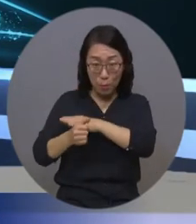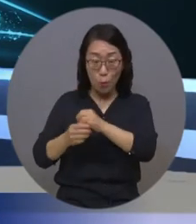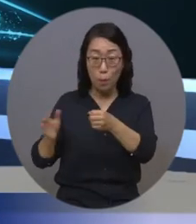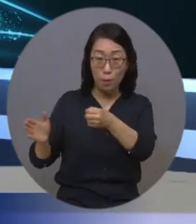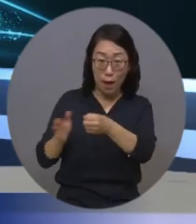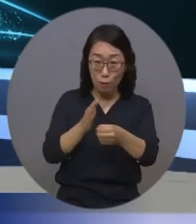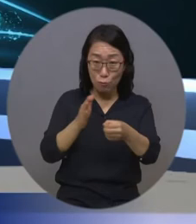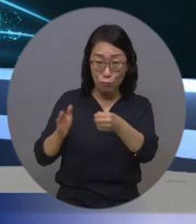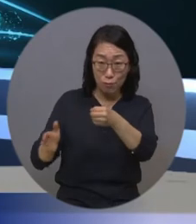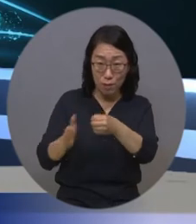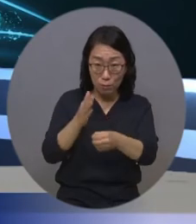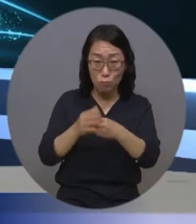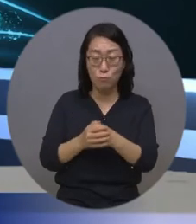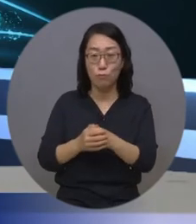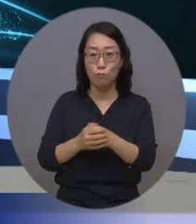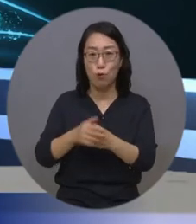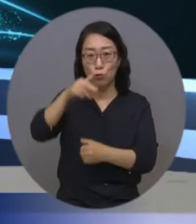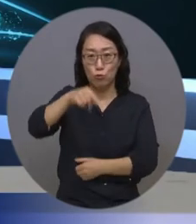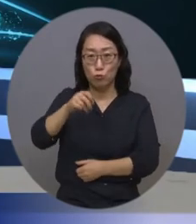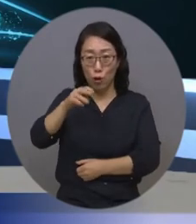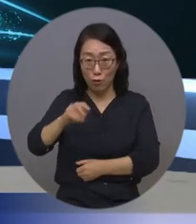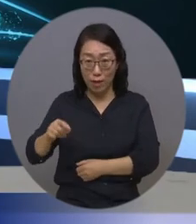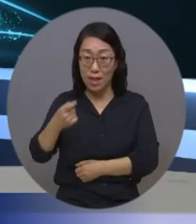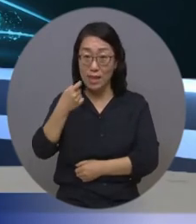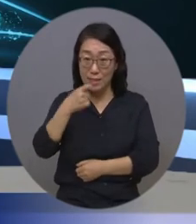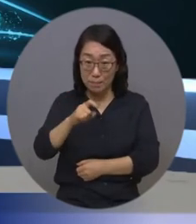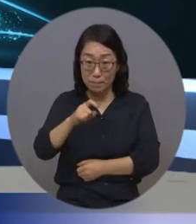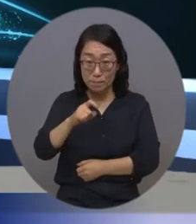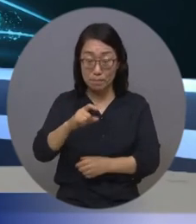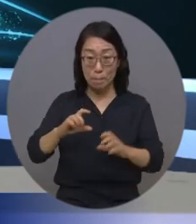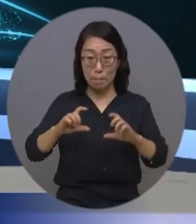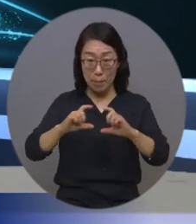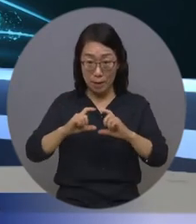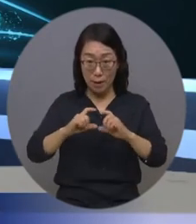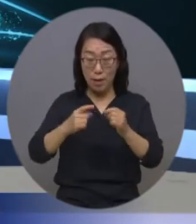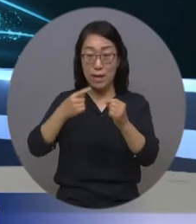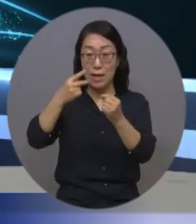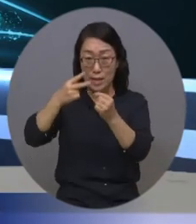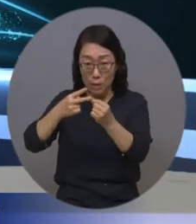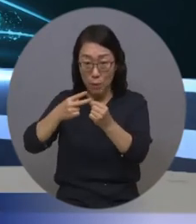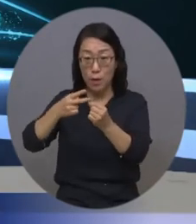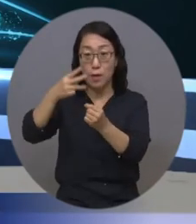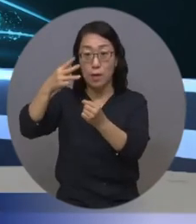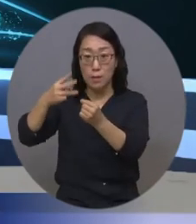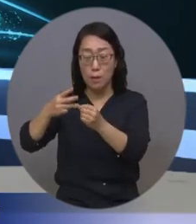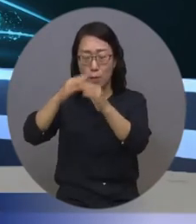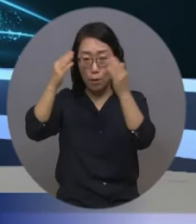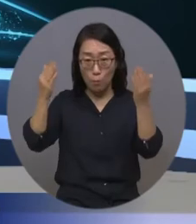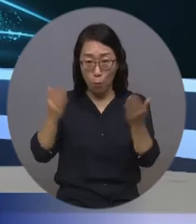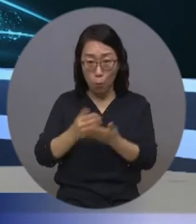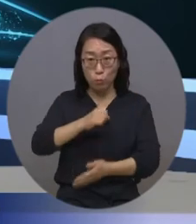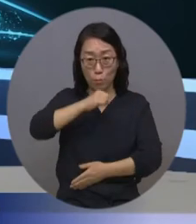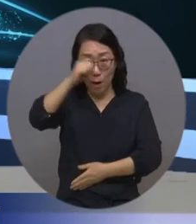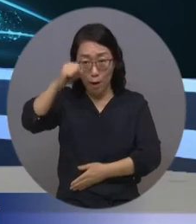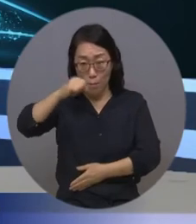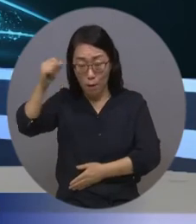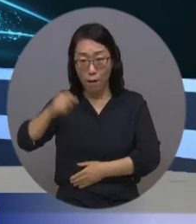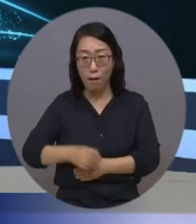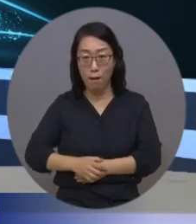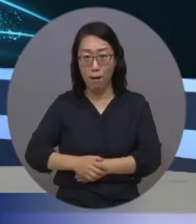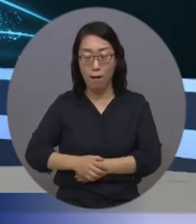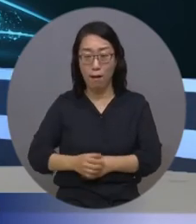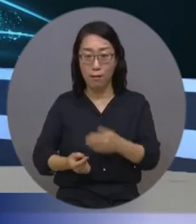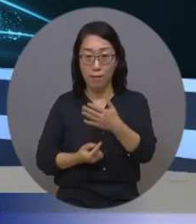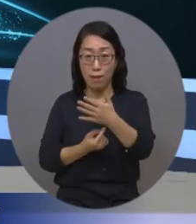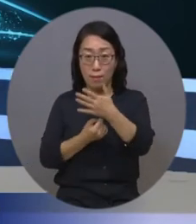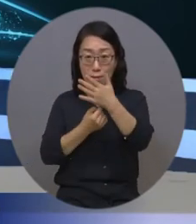남자 단식에서 주영대 선수의 금메달을 시작으로 은메달과 동메달을 모두 휩쓸며 태극기 3개가